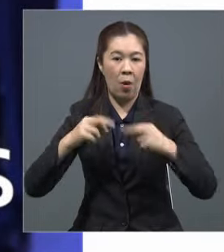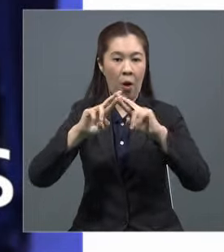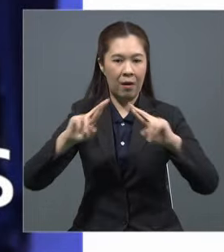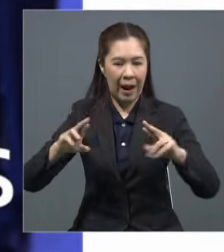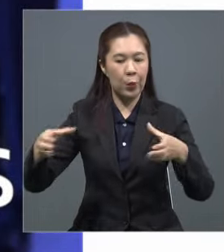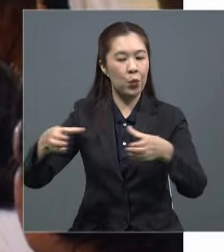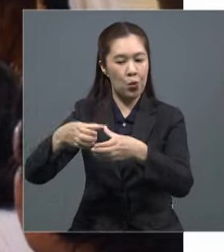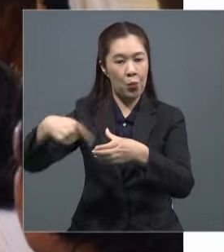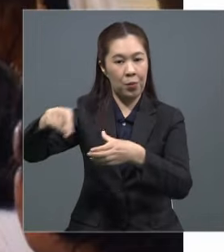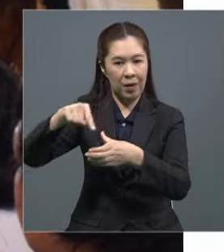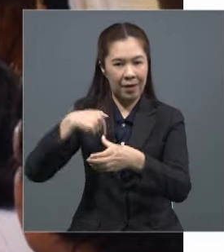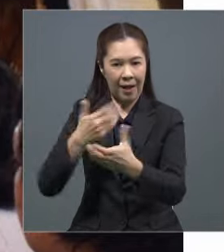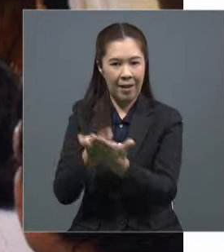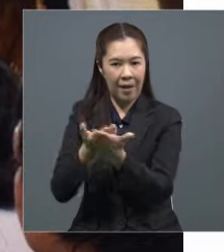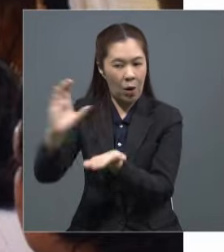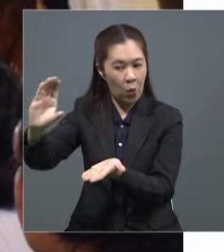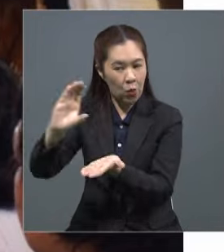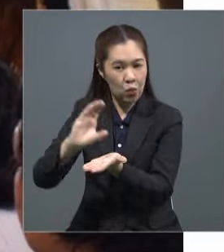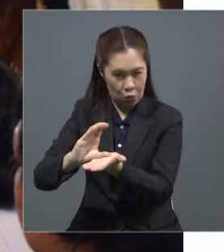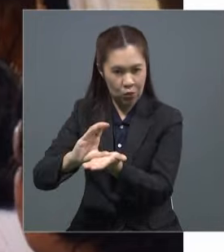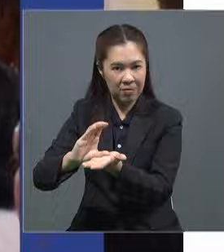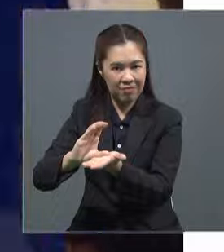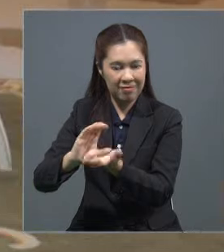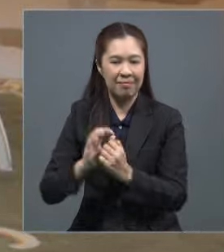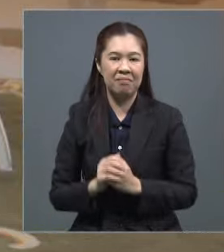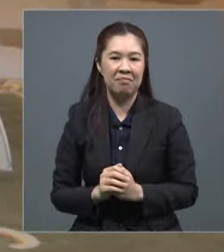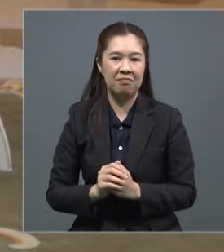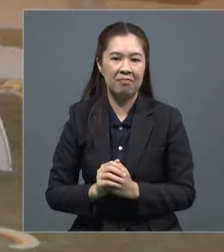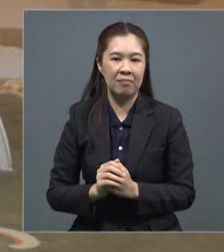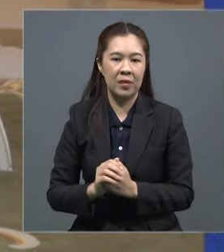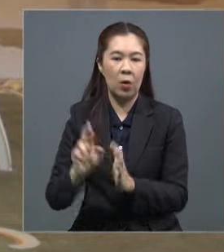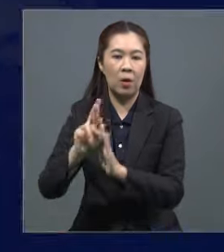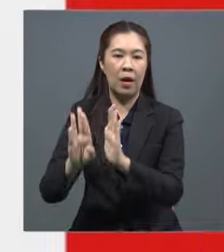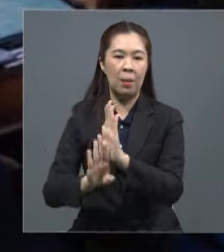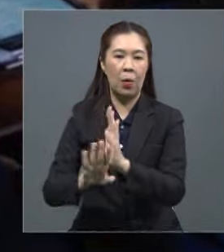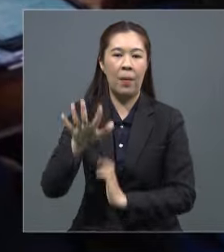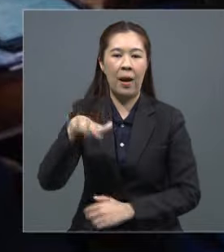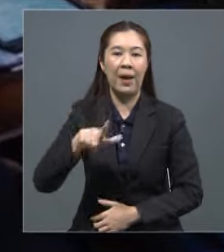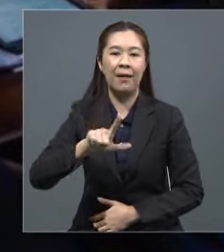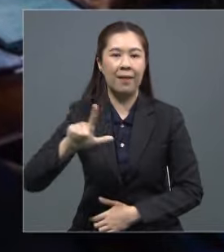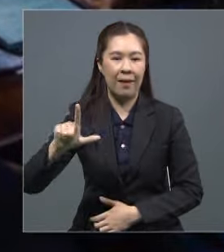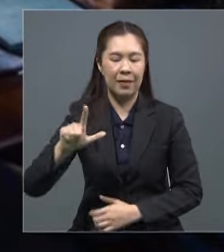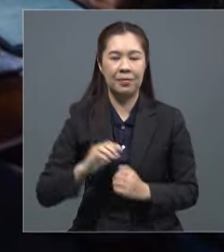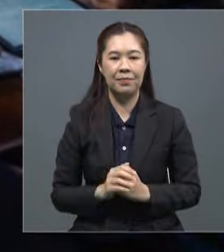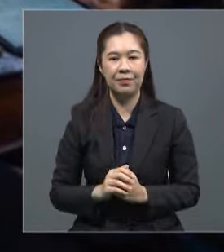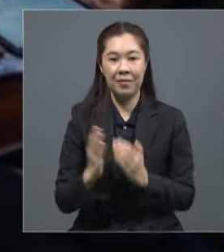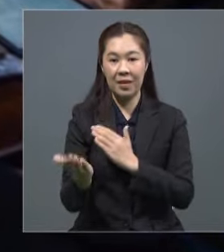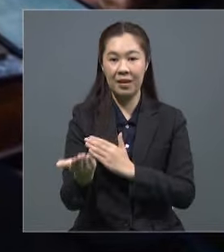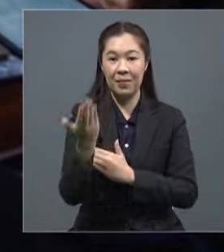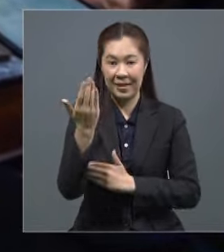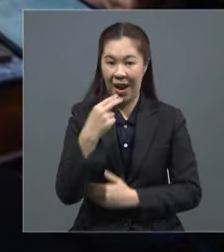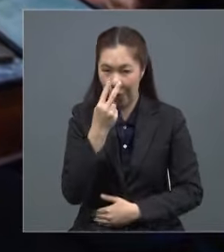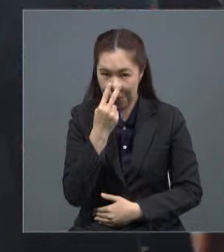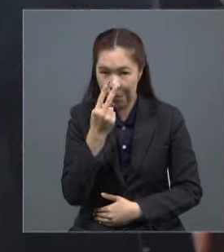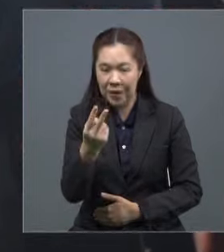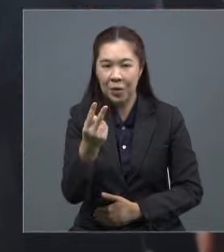SMEเข้าถึงแหล่งเงินทุนเพิ่มกว่า 1,600รายเกิดสินเชื่อในระบบกว่า 5 5,000ล้านบาทนะฮะเมื่อเช้าใครพลาดเนี่ยสามารถไป